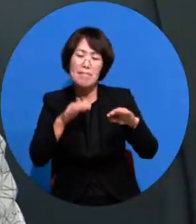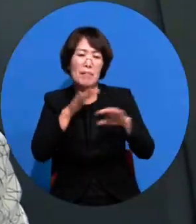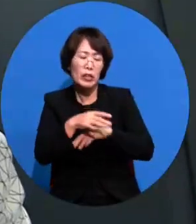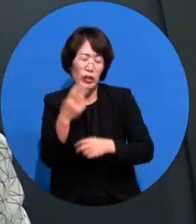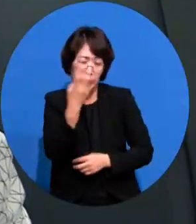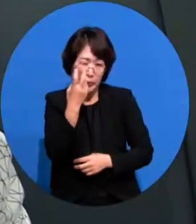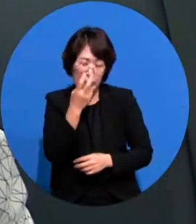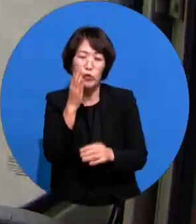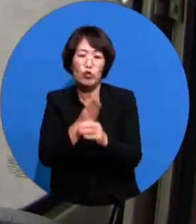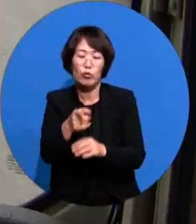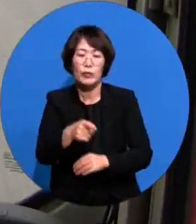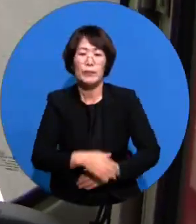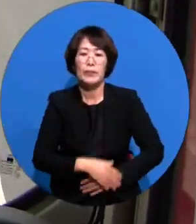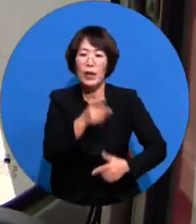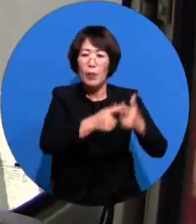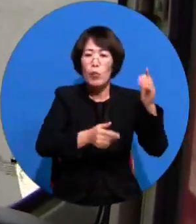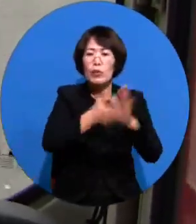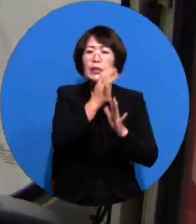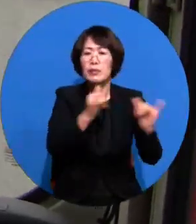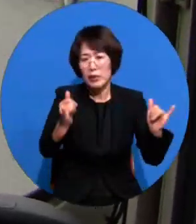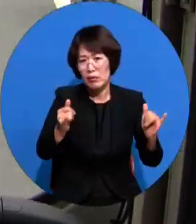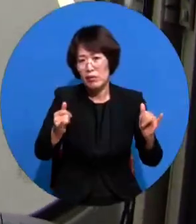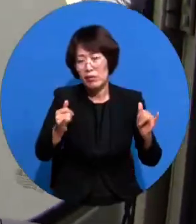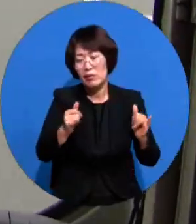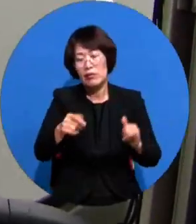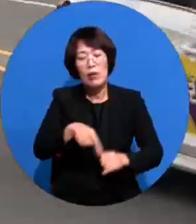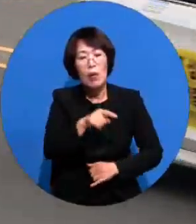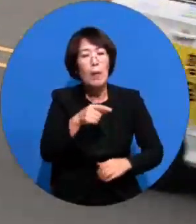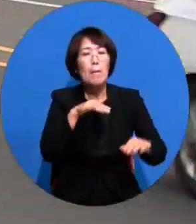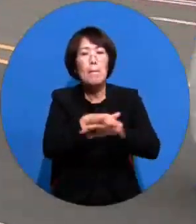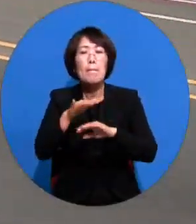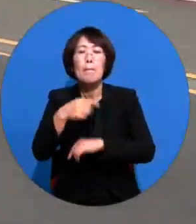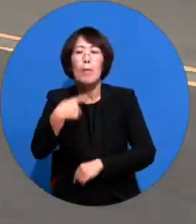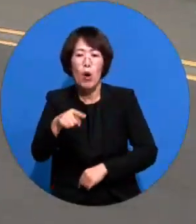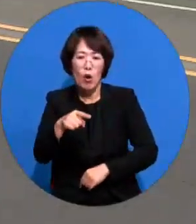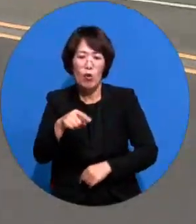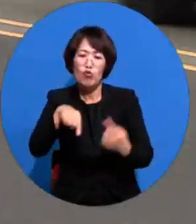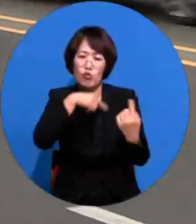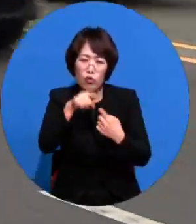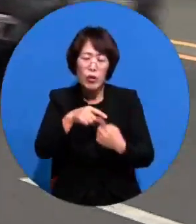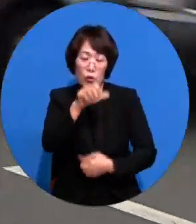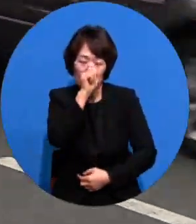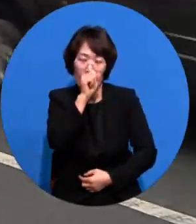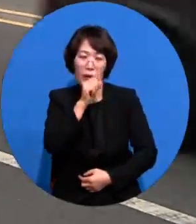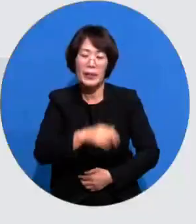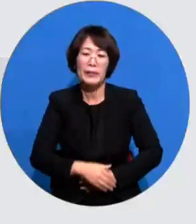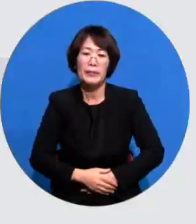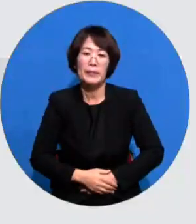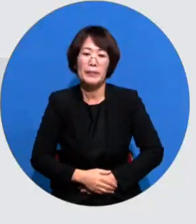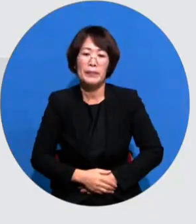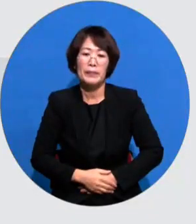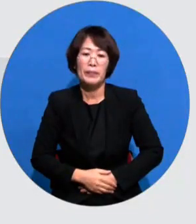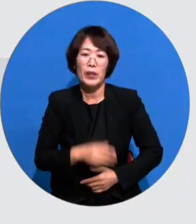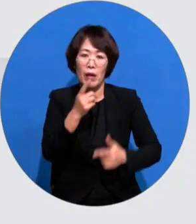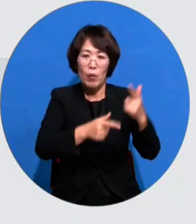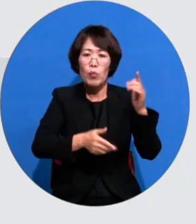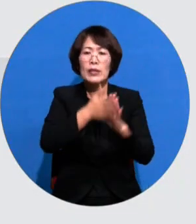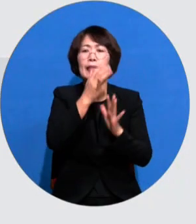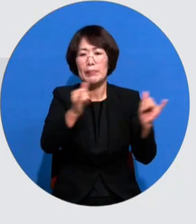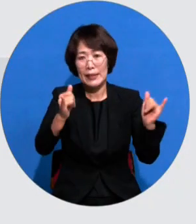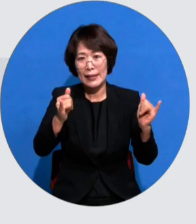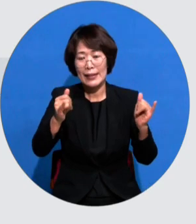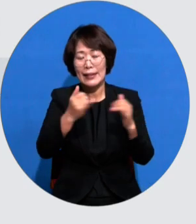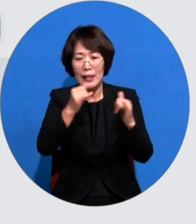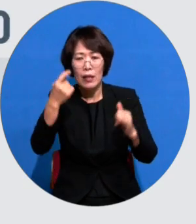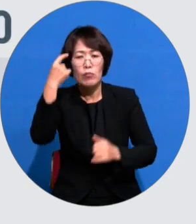있습니다. 목포 시민들은 그렇다면 어떤 방식의 시내버스 운영을 선호할까? 목포 시민을